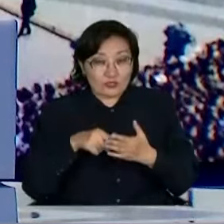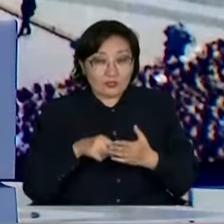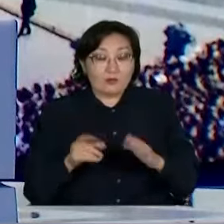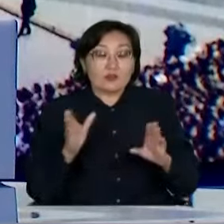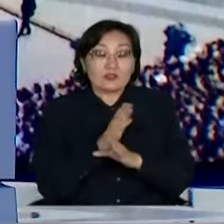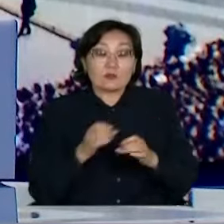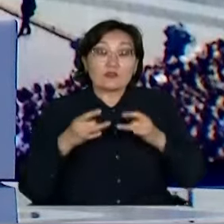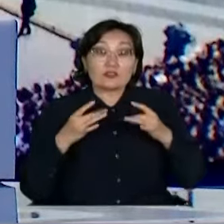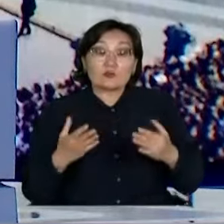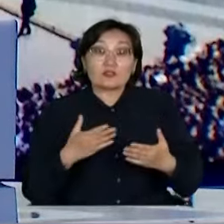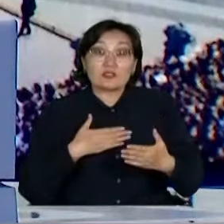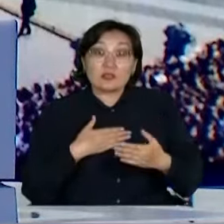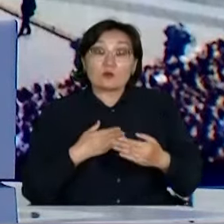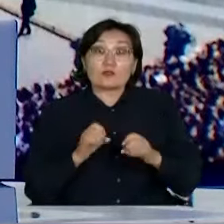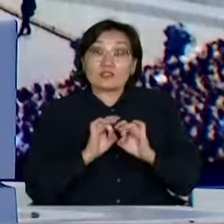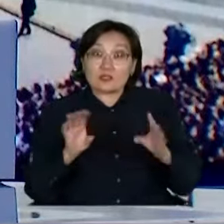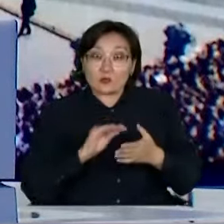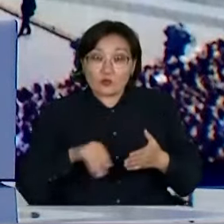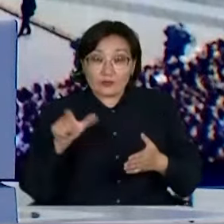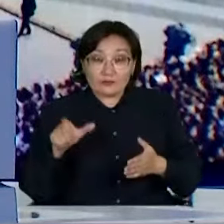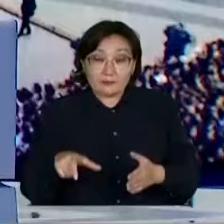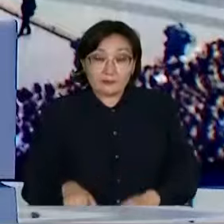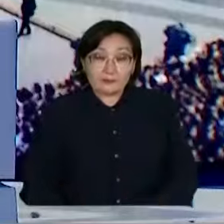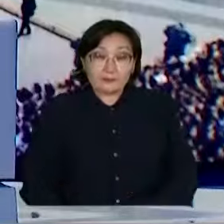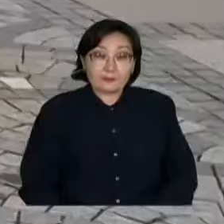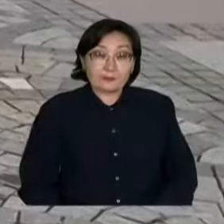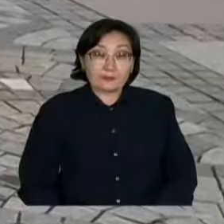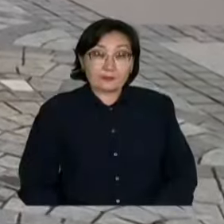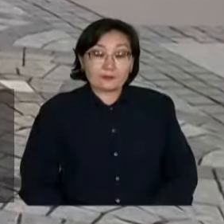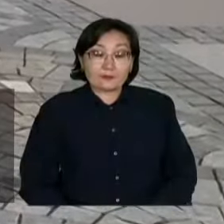Атмосферой праздника с нами поделится Асимжан Жузбаева.